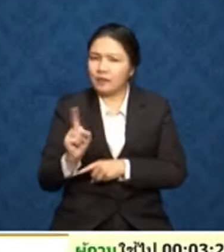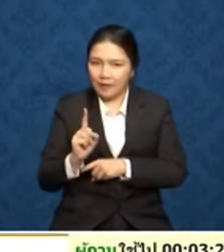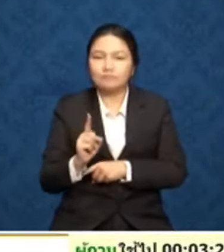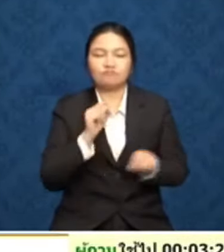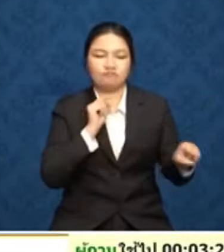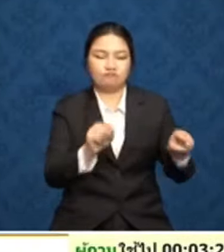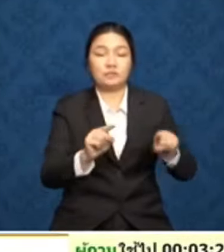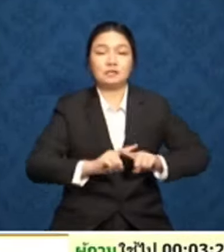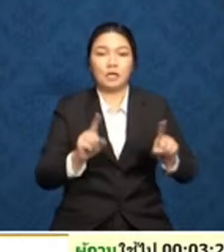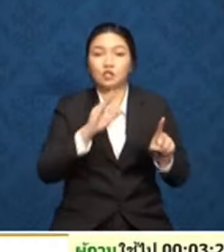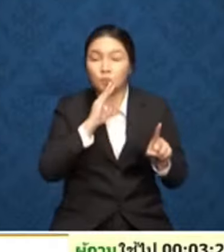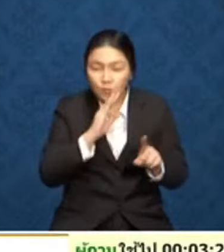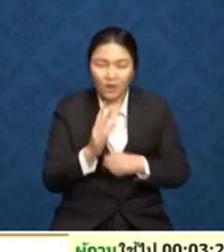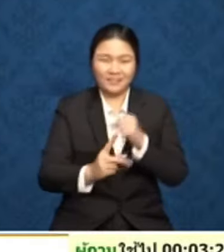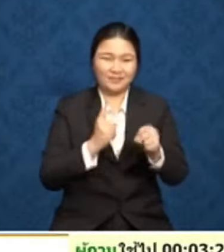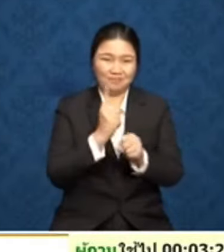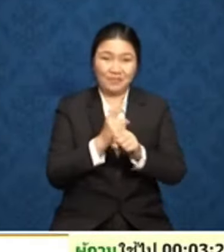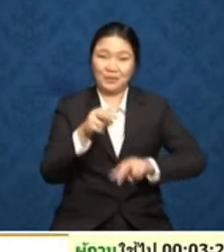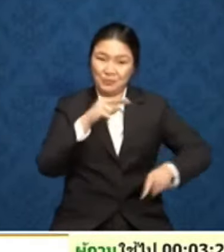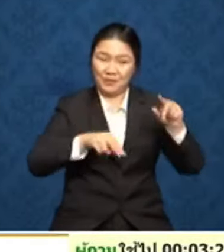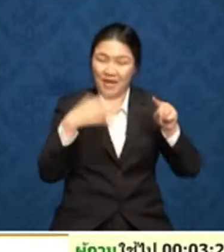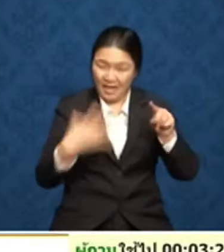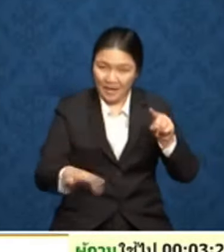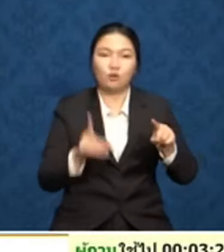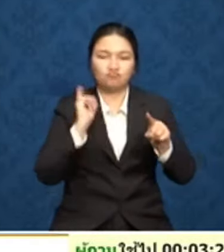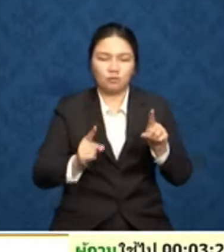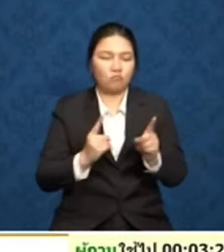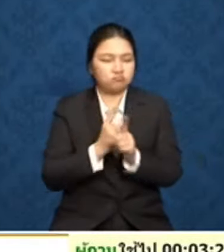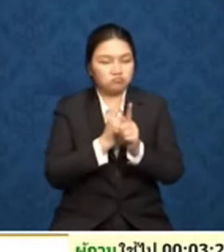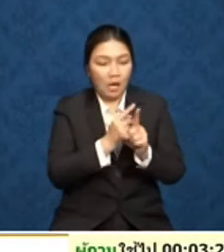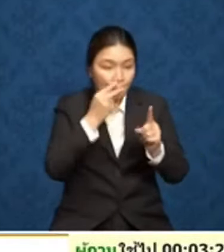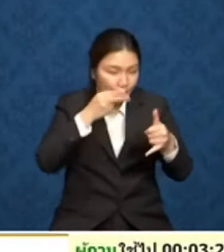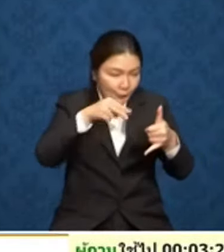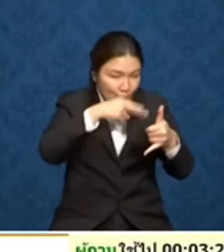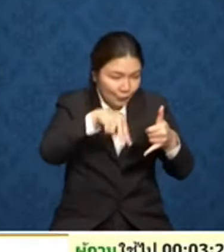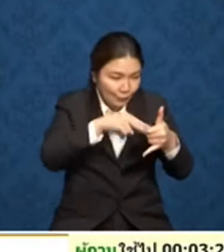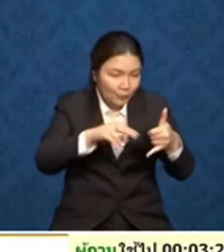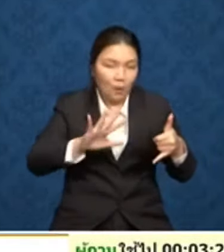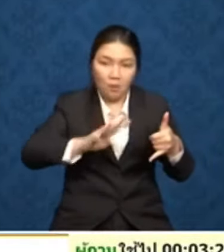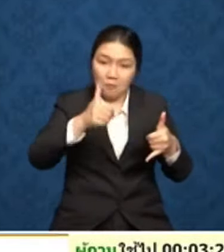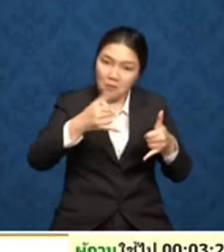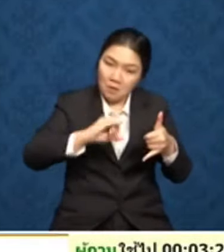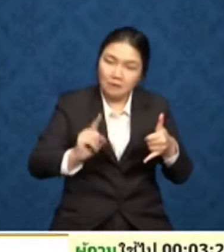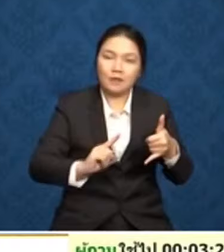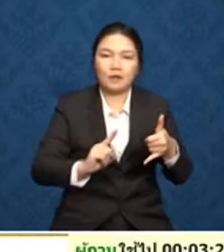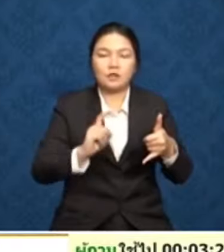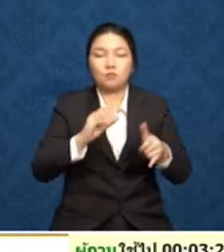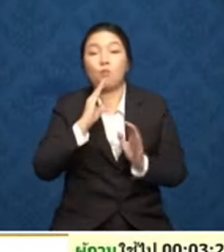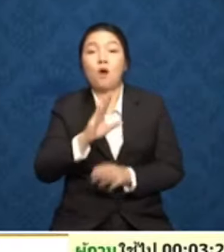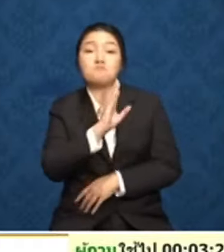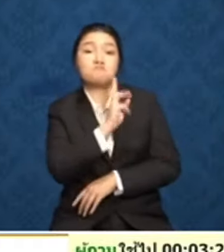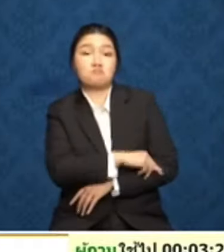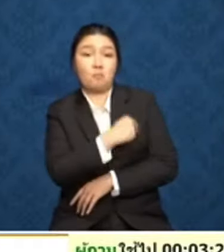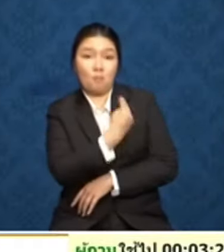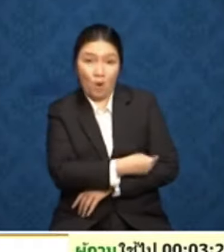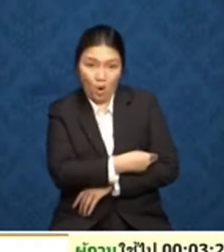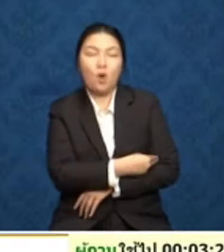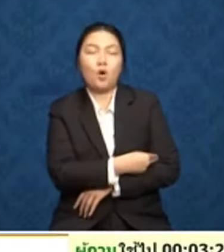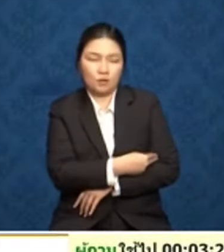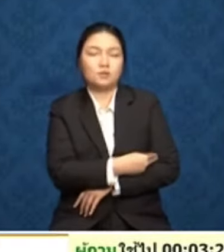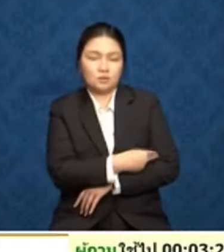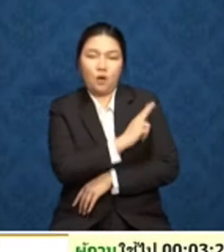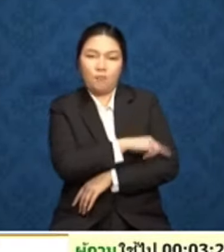ษาแล้วเนี่ยควรจะมีการติดตามผลนะคะอย่างใกล้ชิดโดยที่บุคลากรทางการแพทย์เนี่ยอาจจะมีการมาตามดูที่บ้านหรือว่